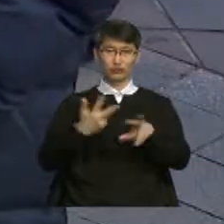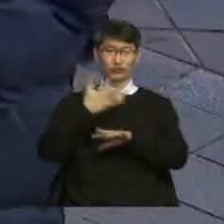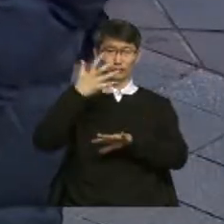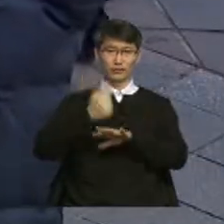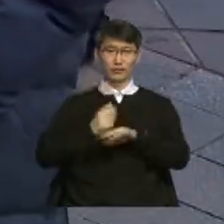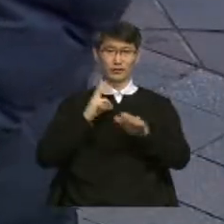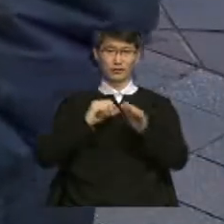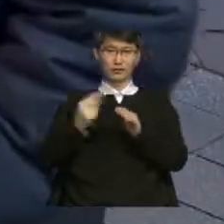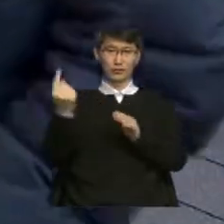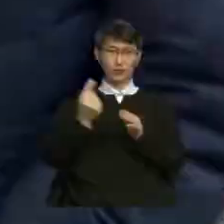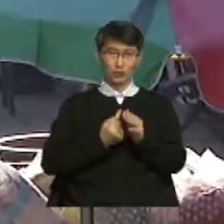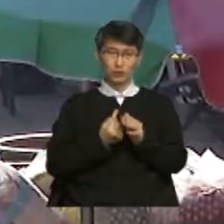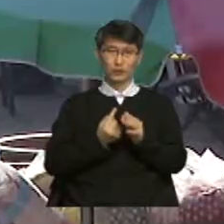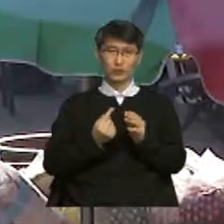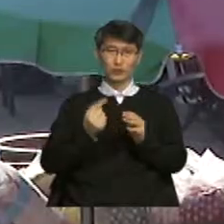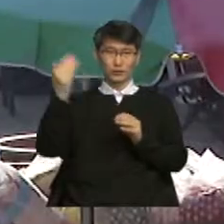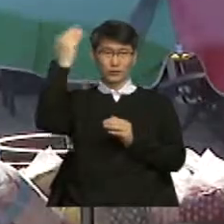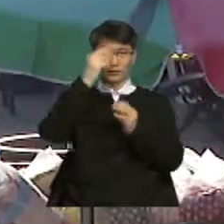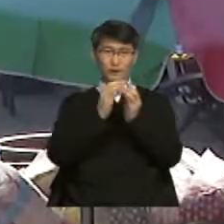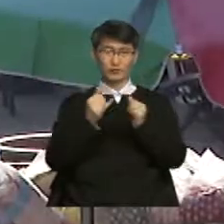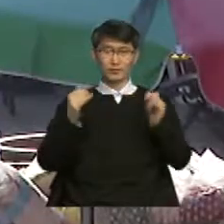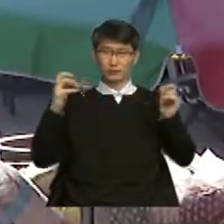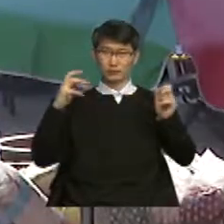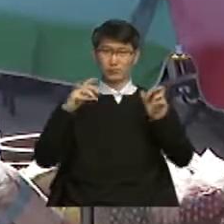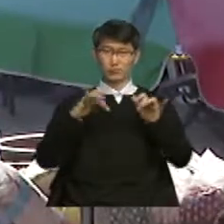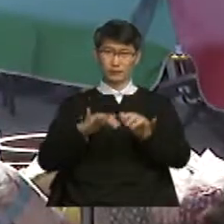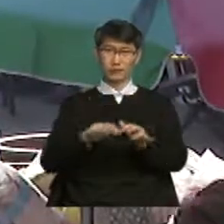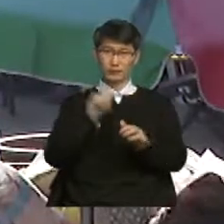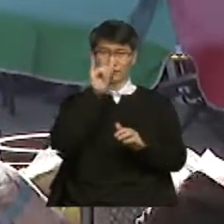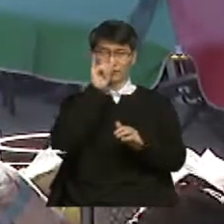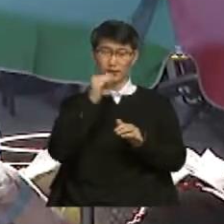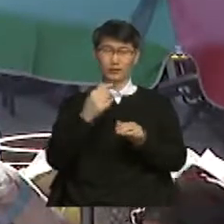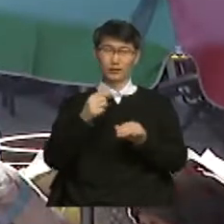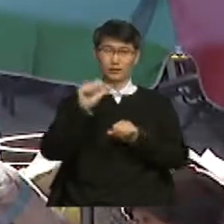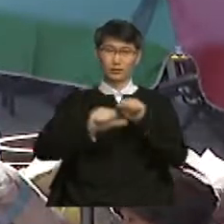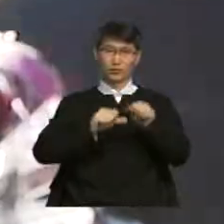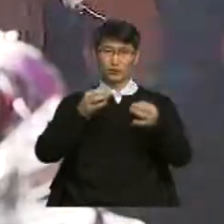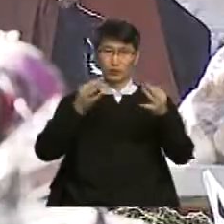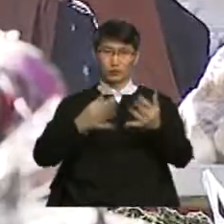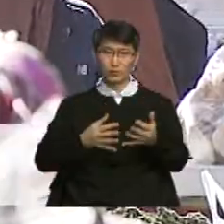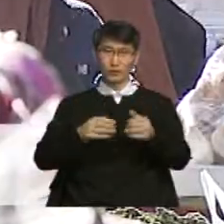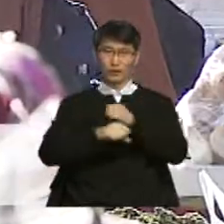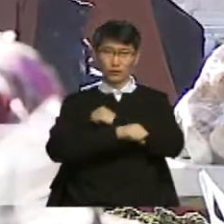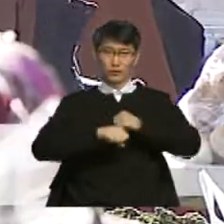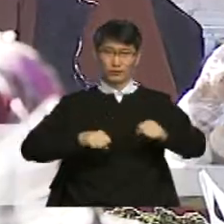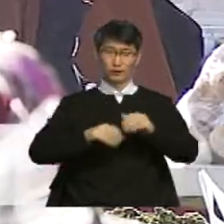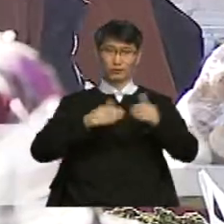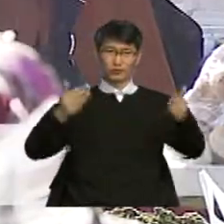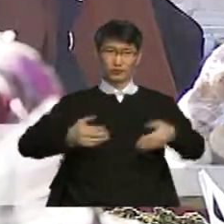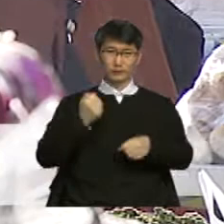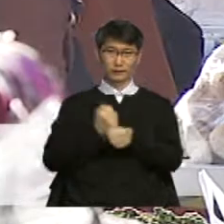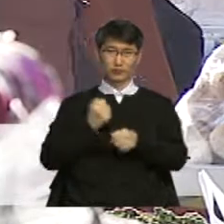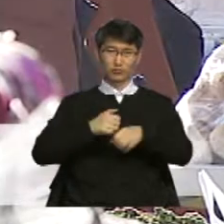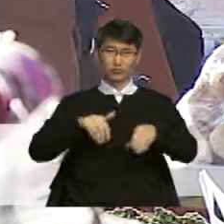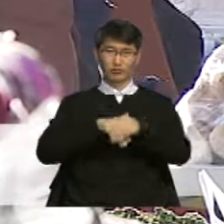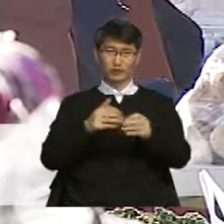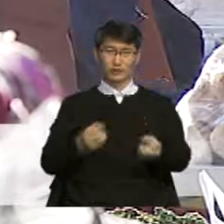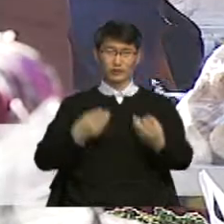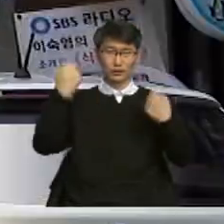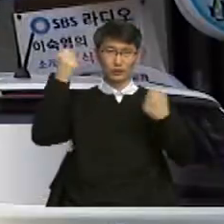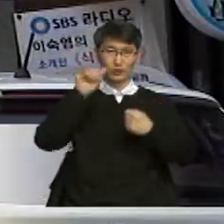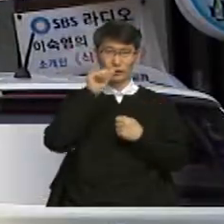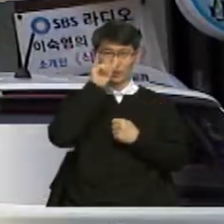전차를 타고 온 수도권 관광객들로 붐볐습니다 또 지난 5년 동안 광장 무대를 만들고 문화 행사와 공연을